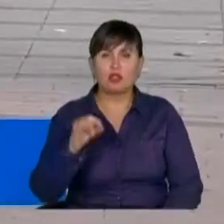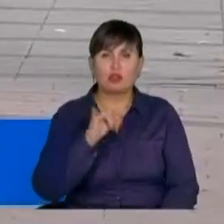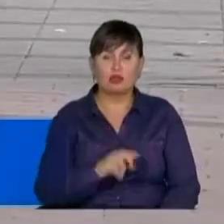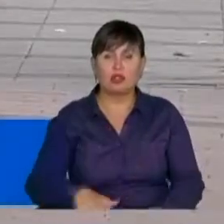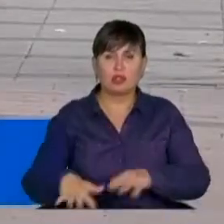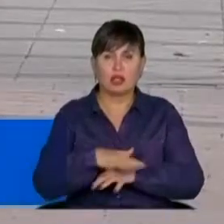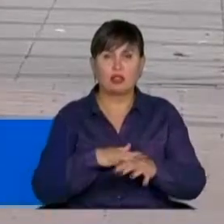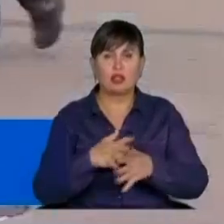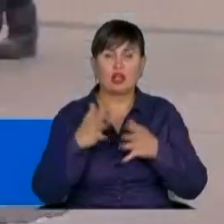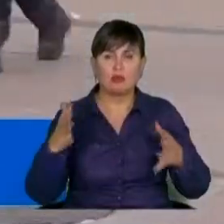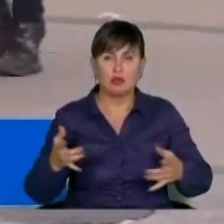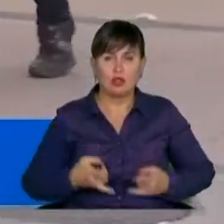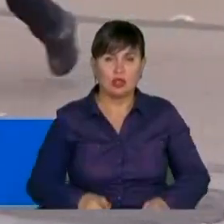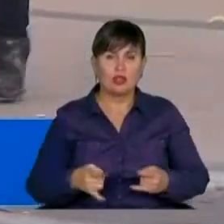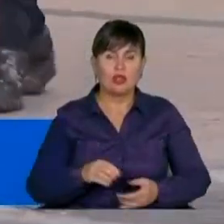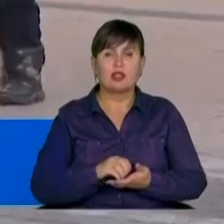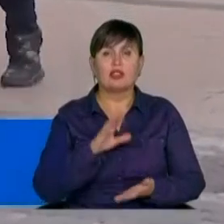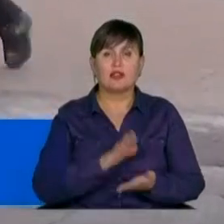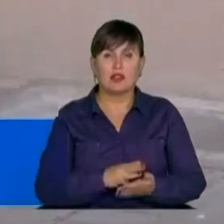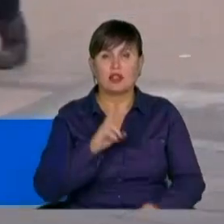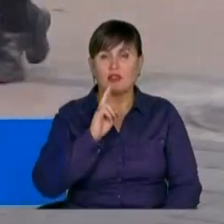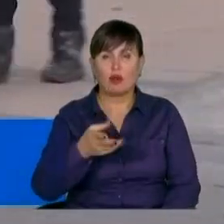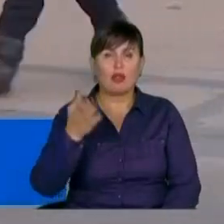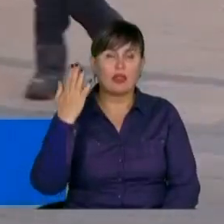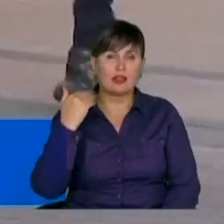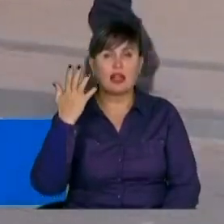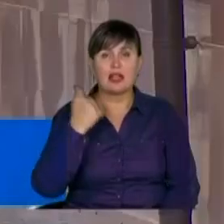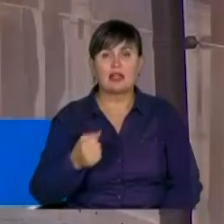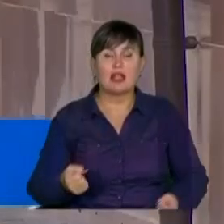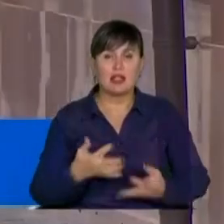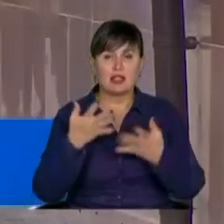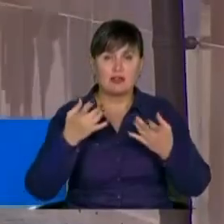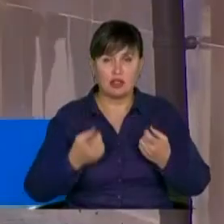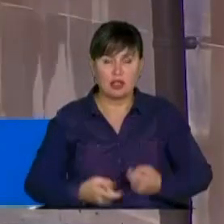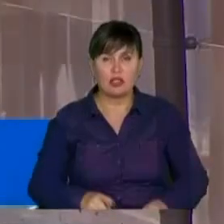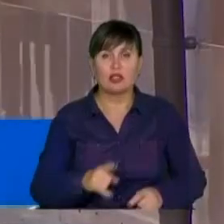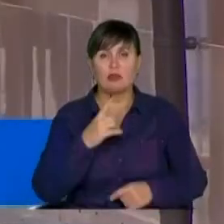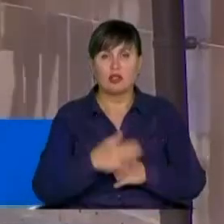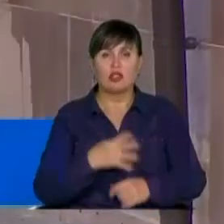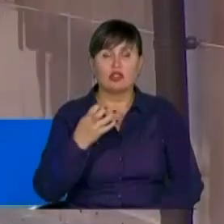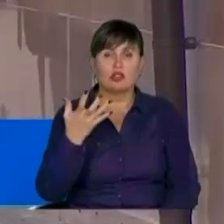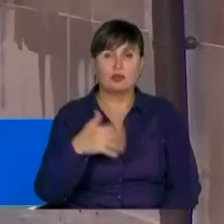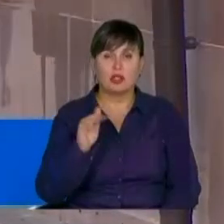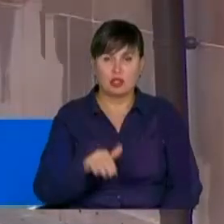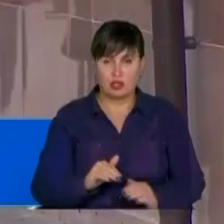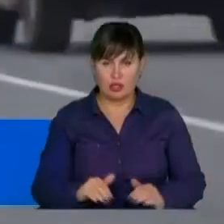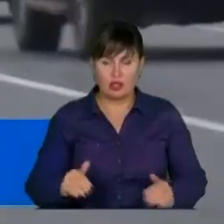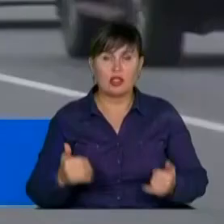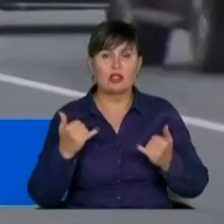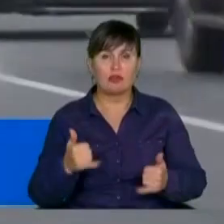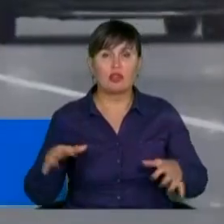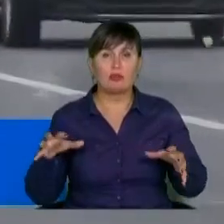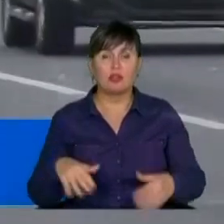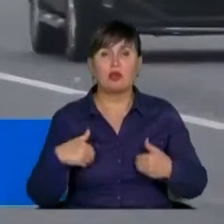страны наибольший пик рождаемости зафиксировали 2 года назад, когда на свет появились почти 450 тысяч детей. Сегодня